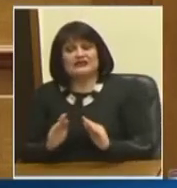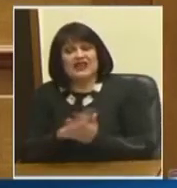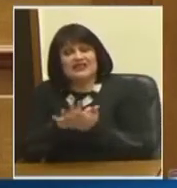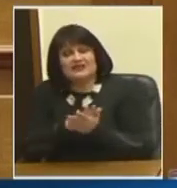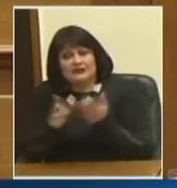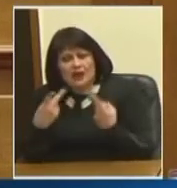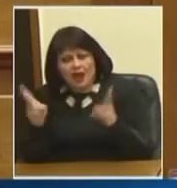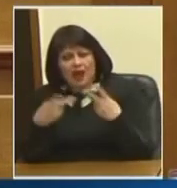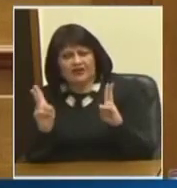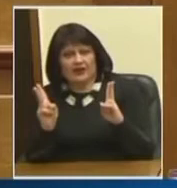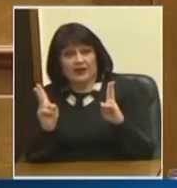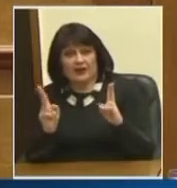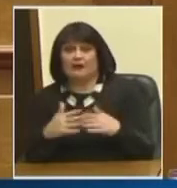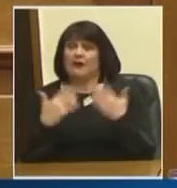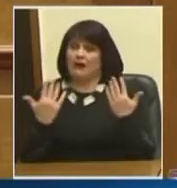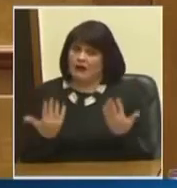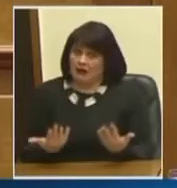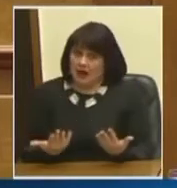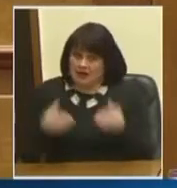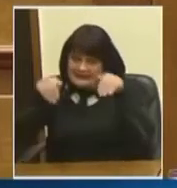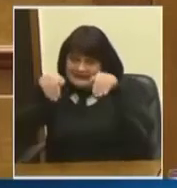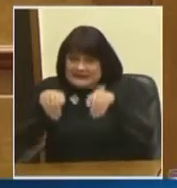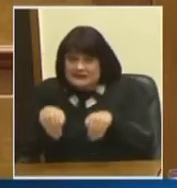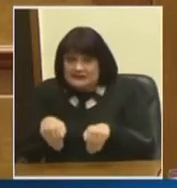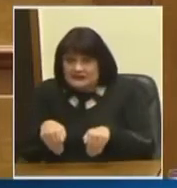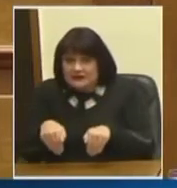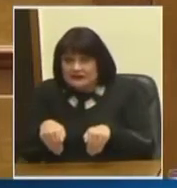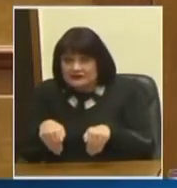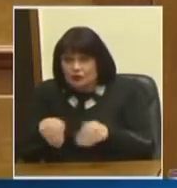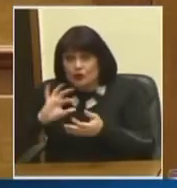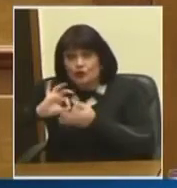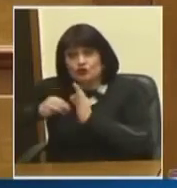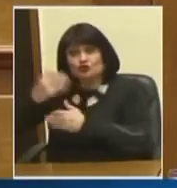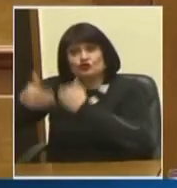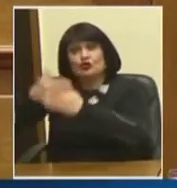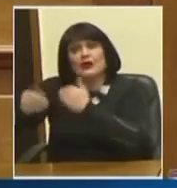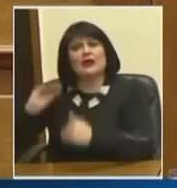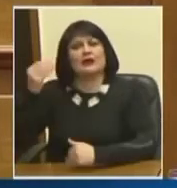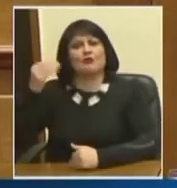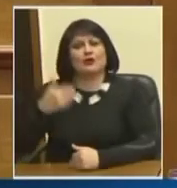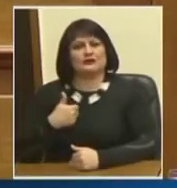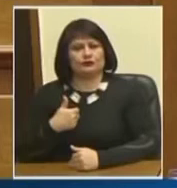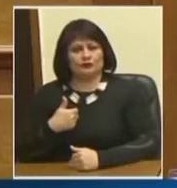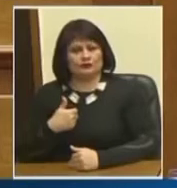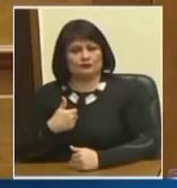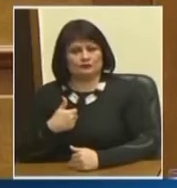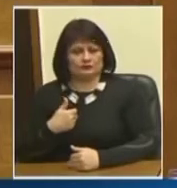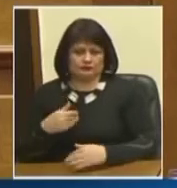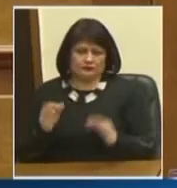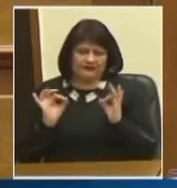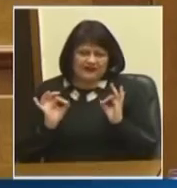ελευθερίας, όμως με σεβασμό στην ιστορία μας και στον πολιτισμό μας. Και